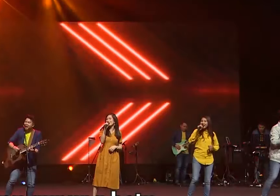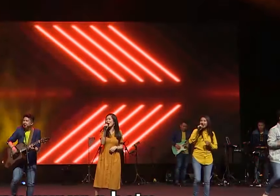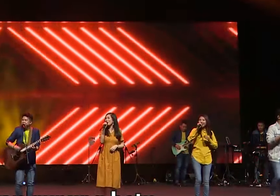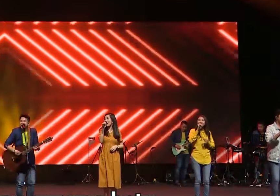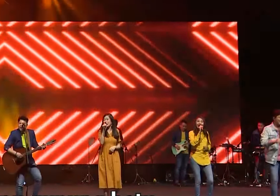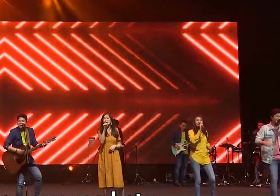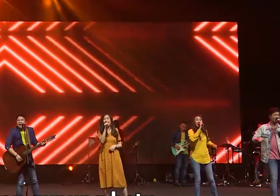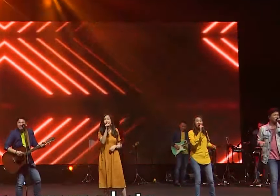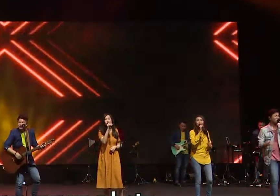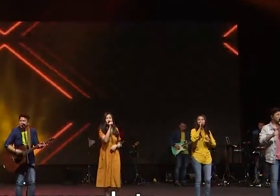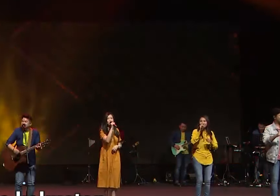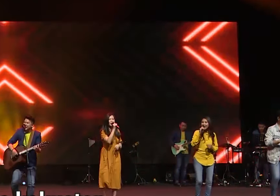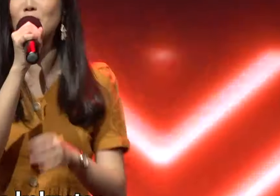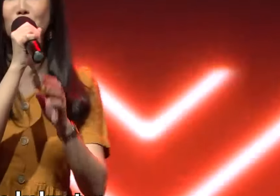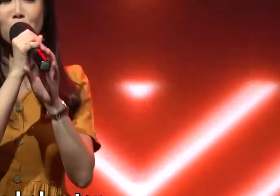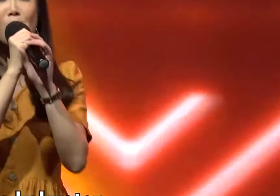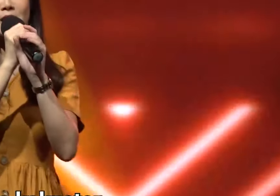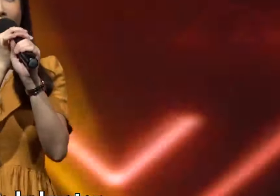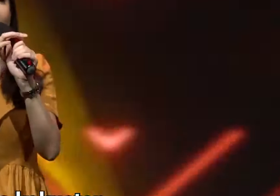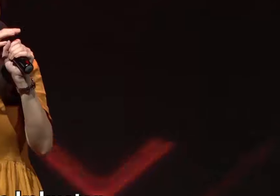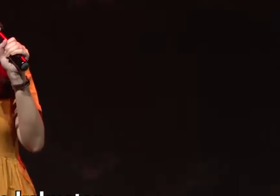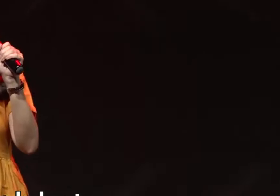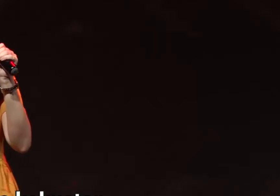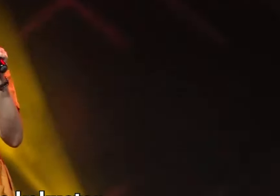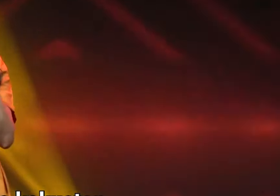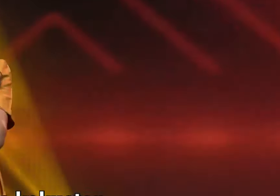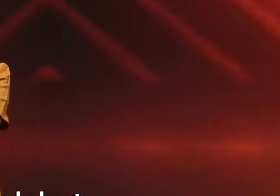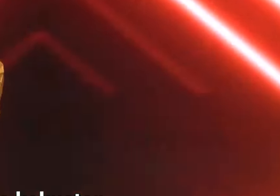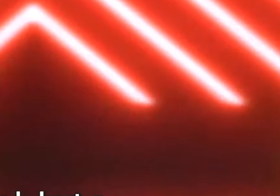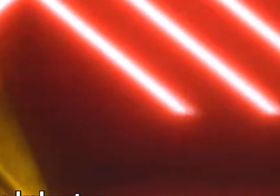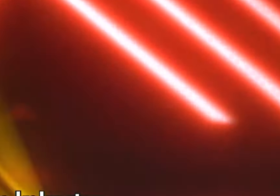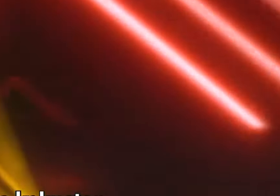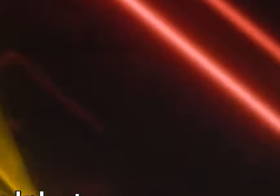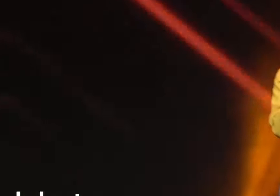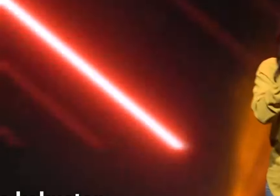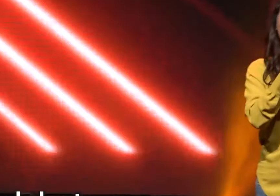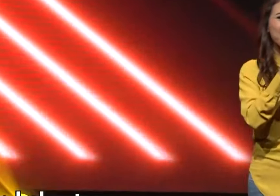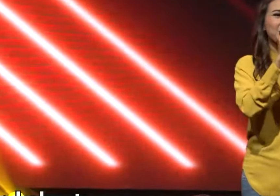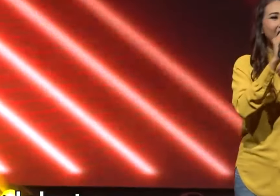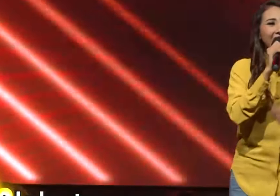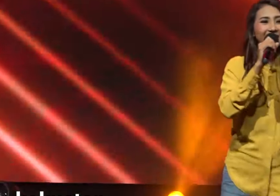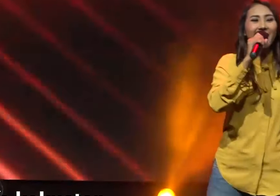oh oh, Engkau gunung batu dan menara